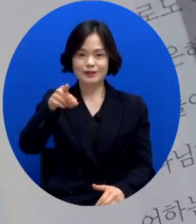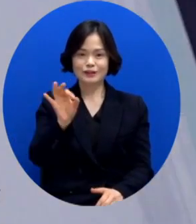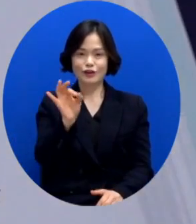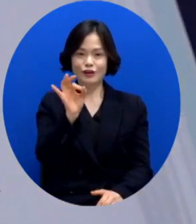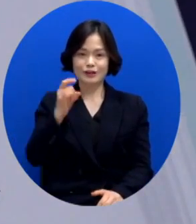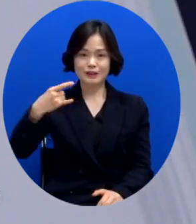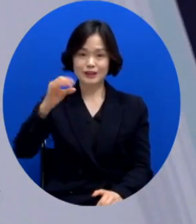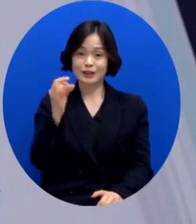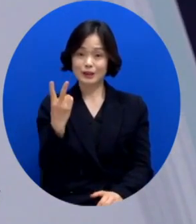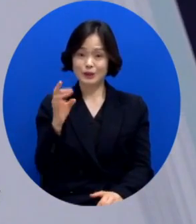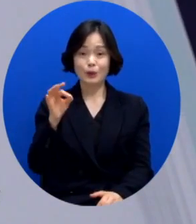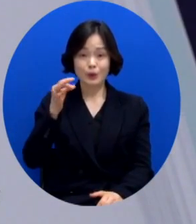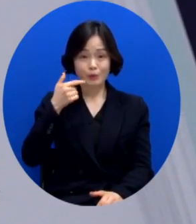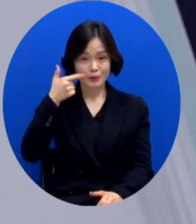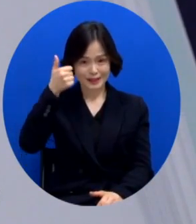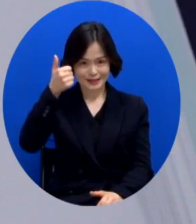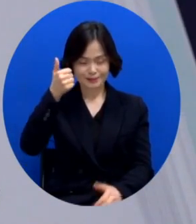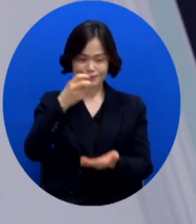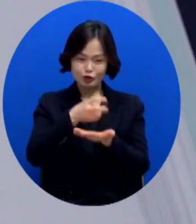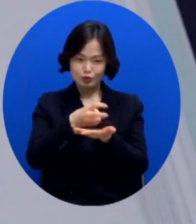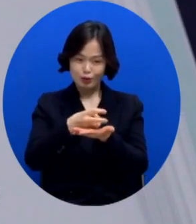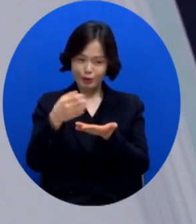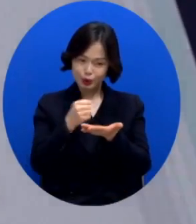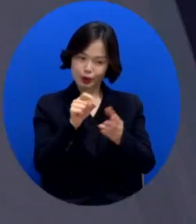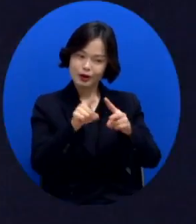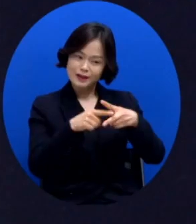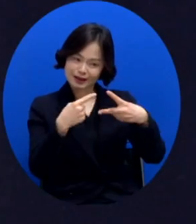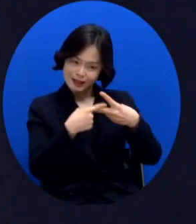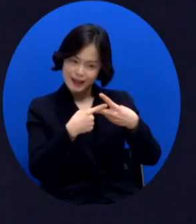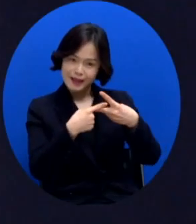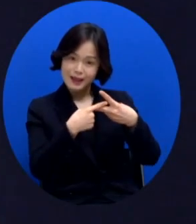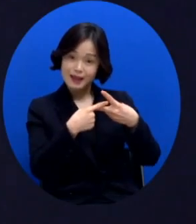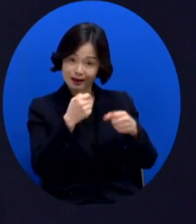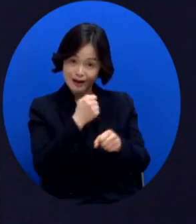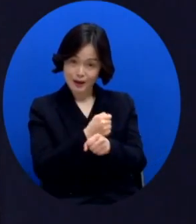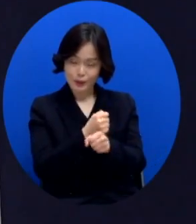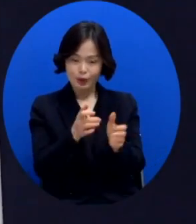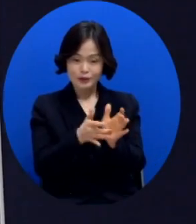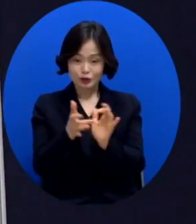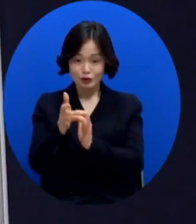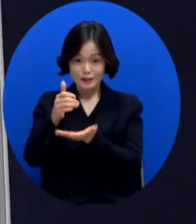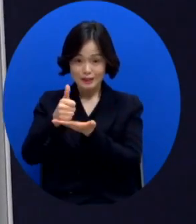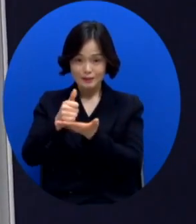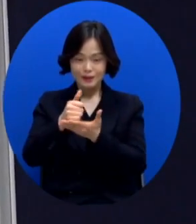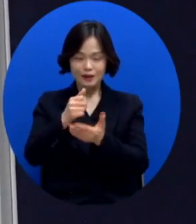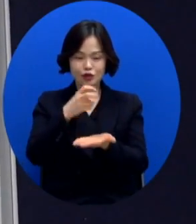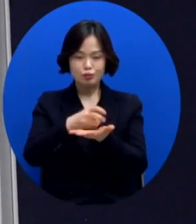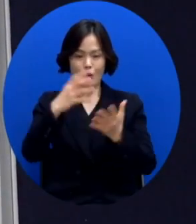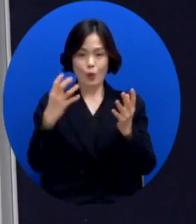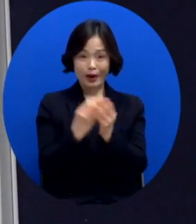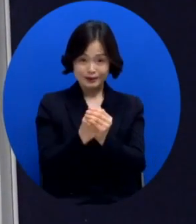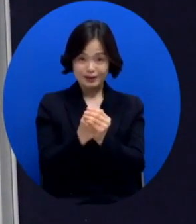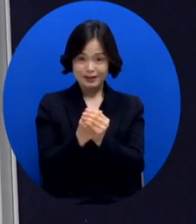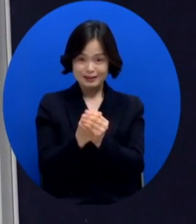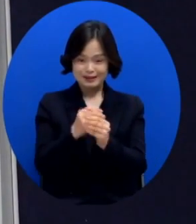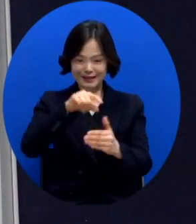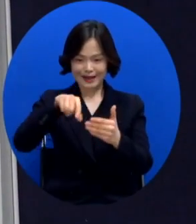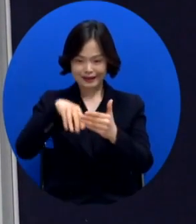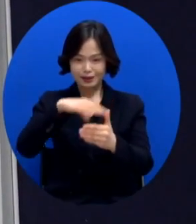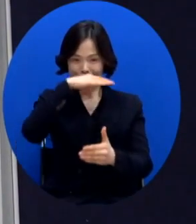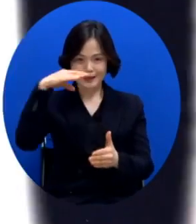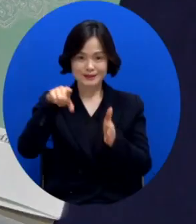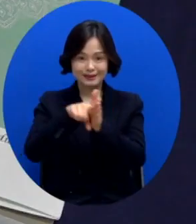통해 율법주의의 실제를 이해하고 그 율법을 완성하신 예수 그리스도 안에서 바른 신앙을 갖길